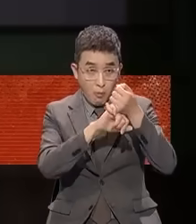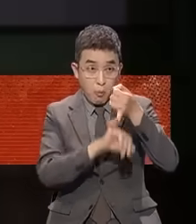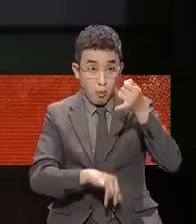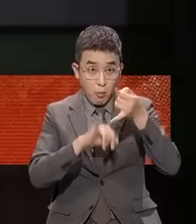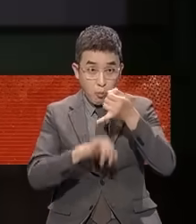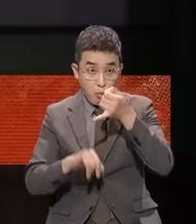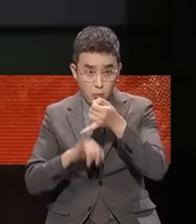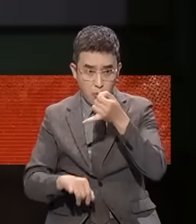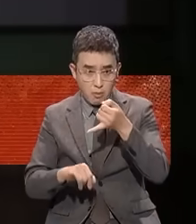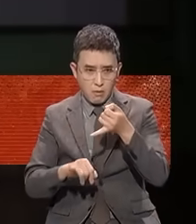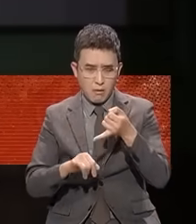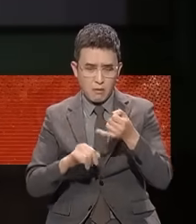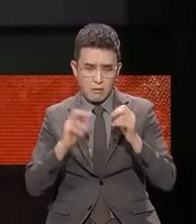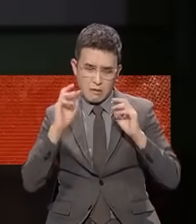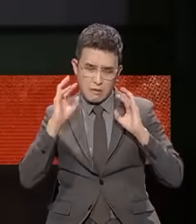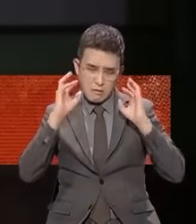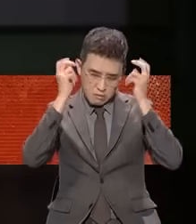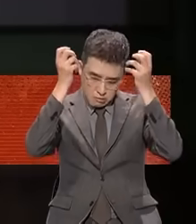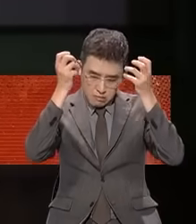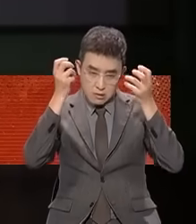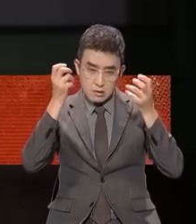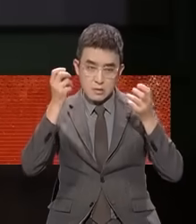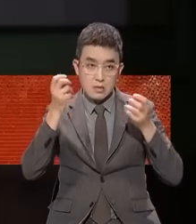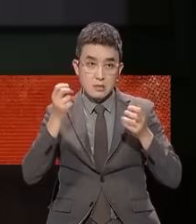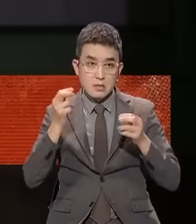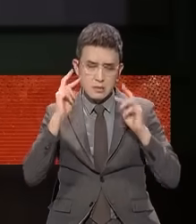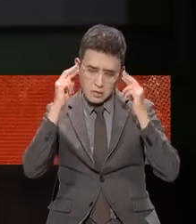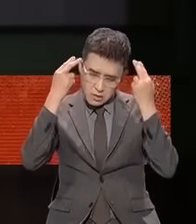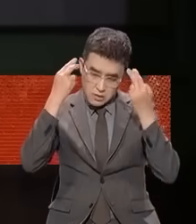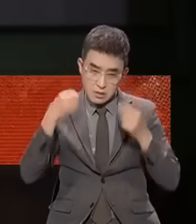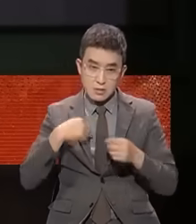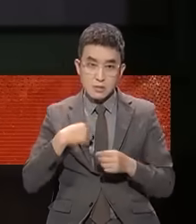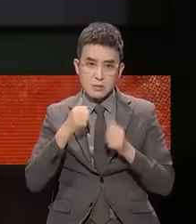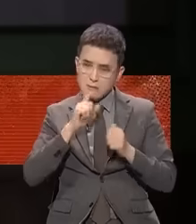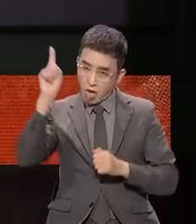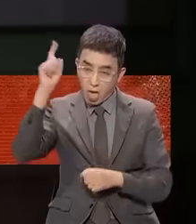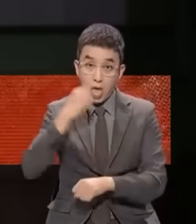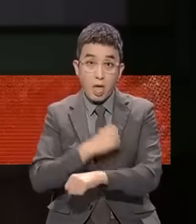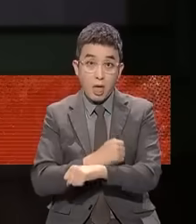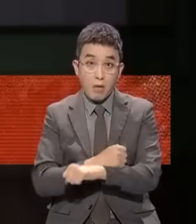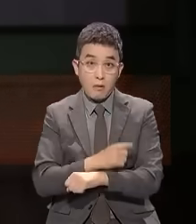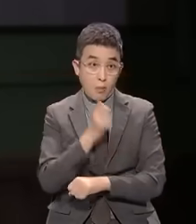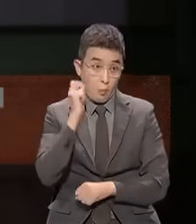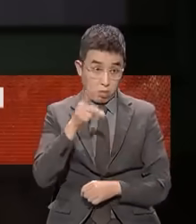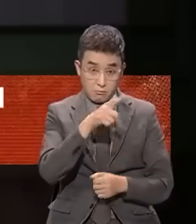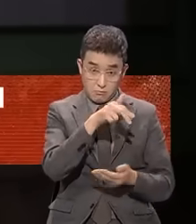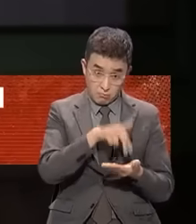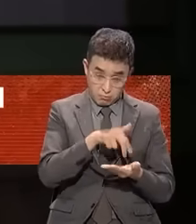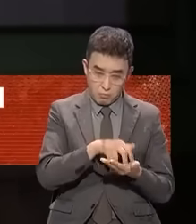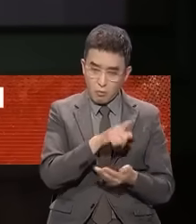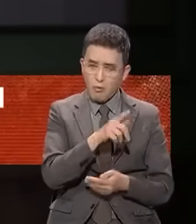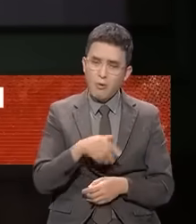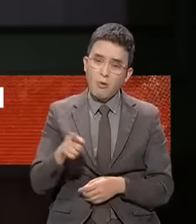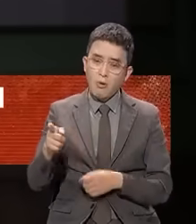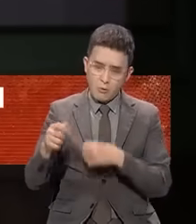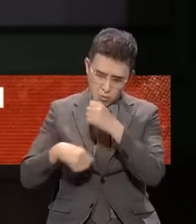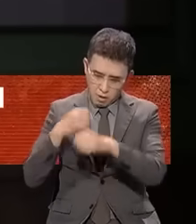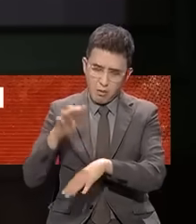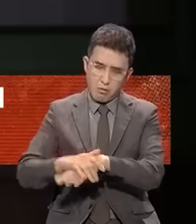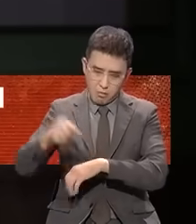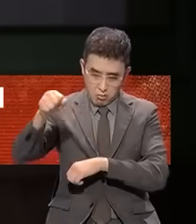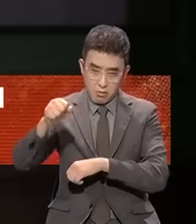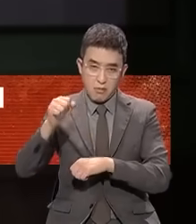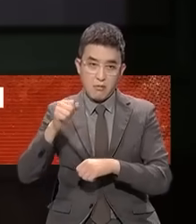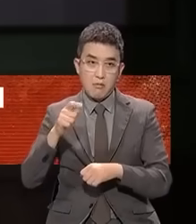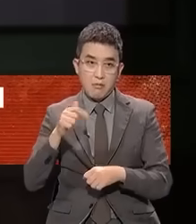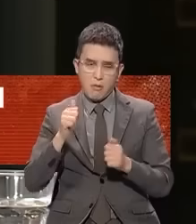저희도 조치를 취하겠다. 법적으로 소송을 하겠다고 하니까 호텔 관계자는 법적으로 할 거면 알아서 마음대로 해라 이렇게 말했다고